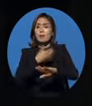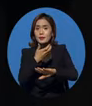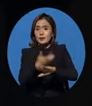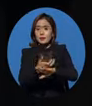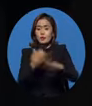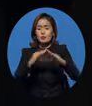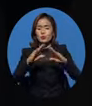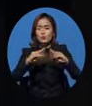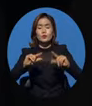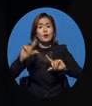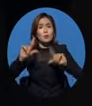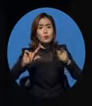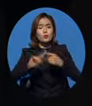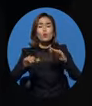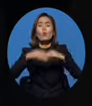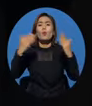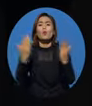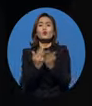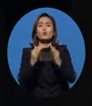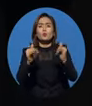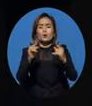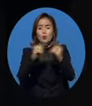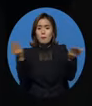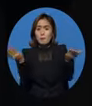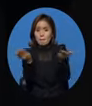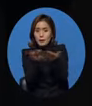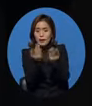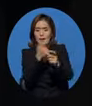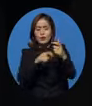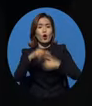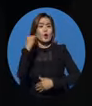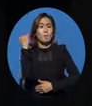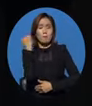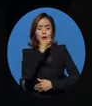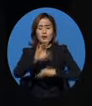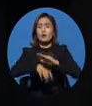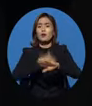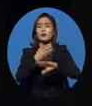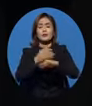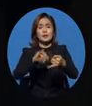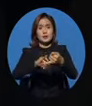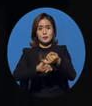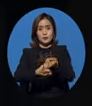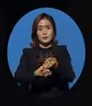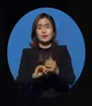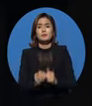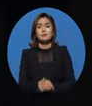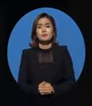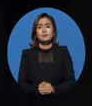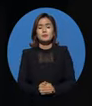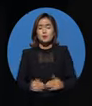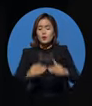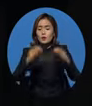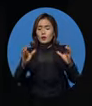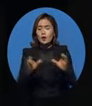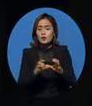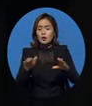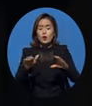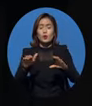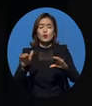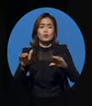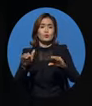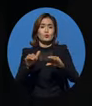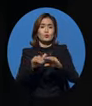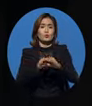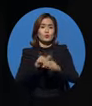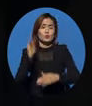부동산과 태도 모두 국민의 눈높이 보다 더 엄격하게 확신하게 씁니다 당이 문재인 정부의 성공과